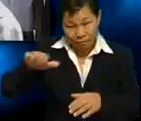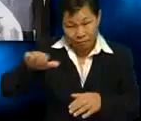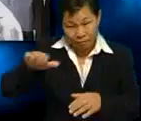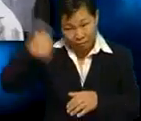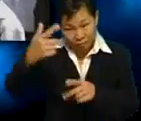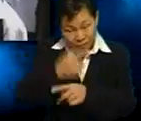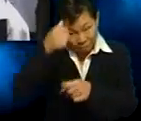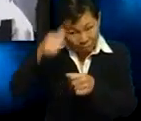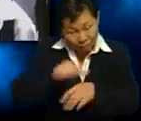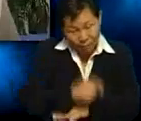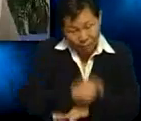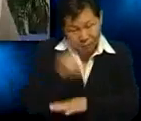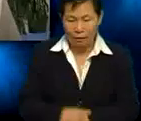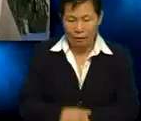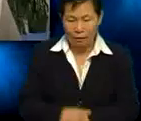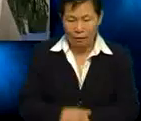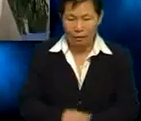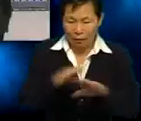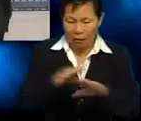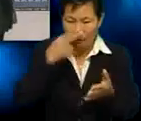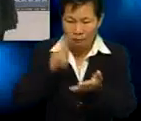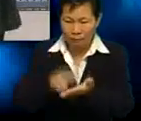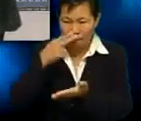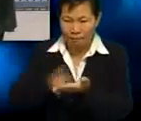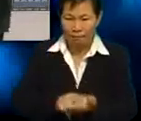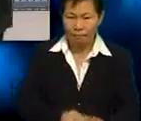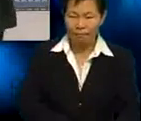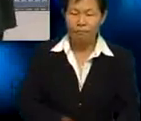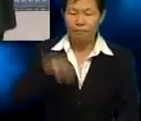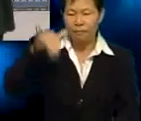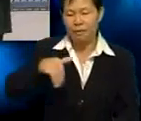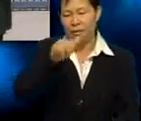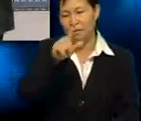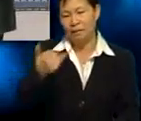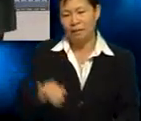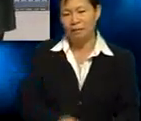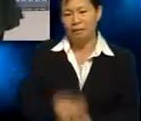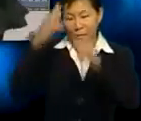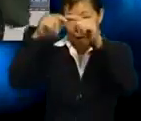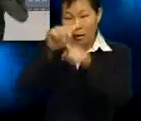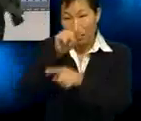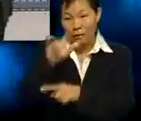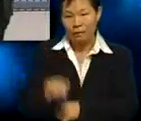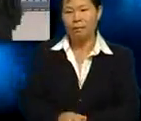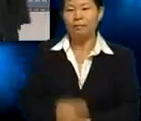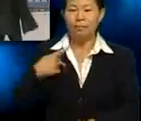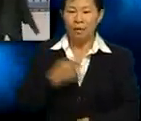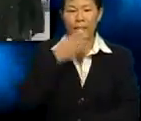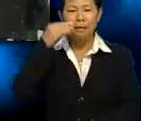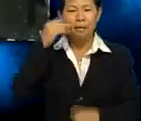tau. Amalkan selalu. Jangan nakal-nakal. Baiklah, Pak Ali. Terima kasih, Pak Ali. Kami balik dulu, eh? Yalah.